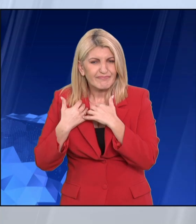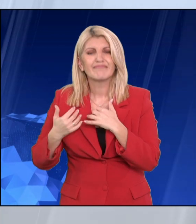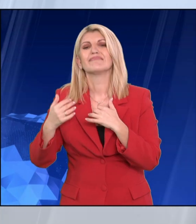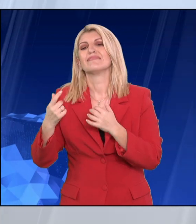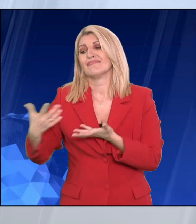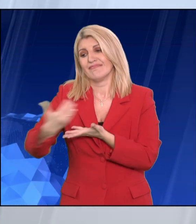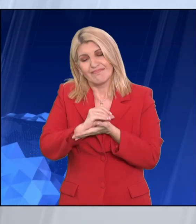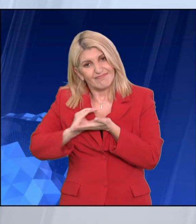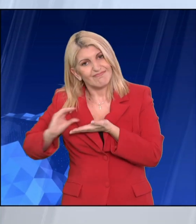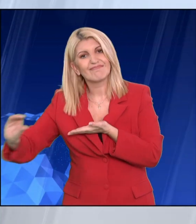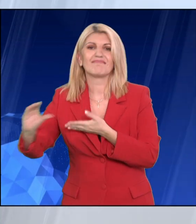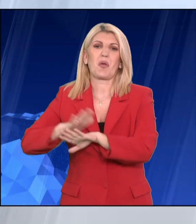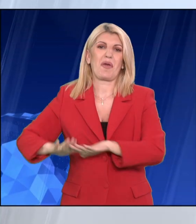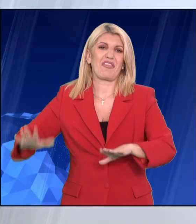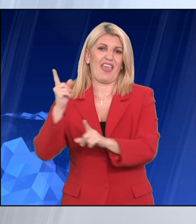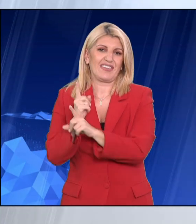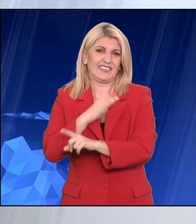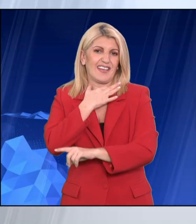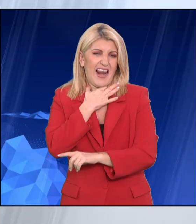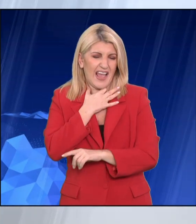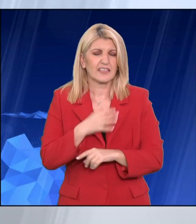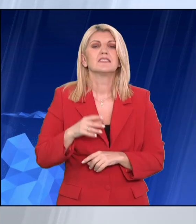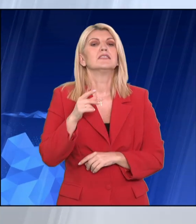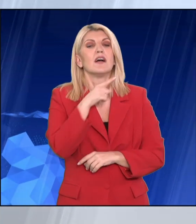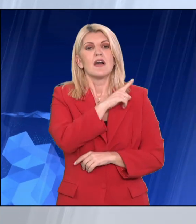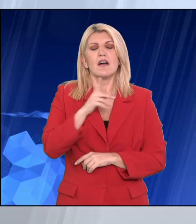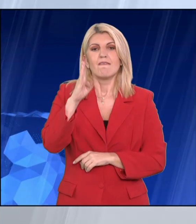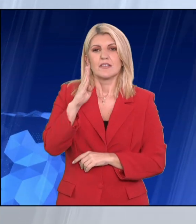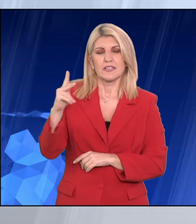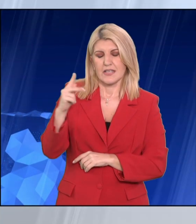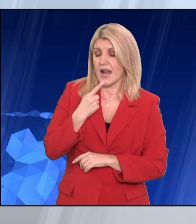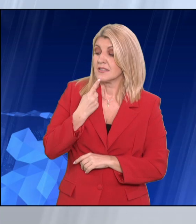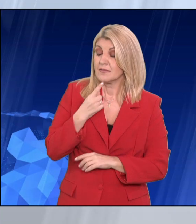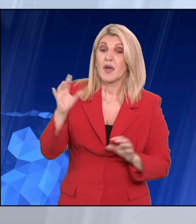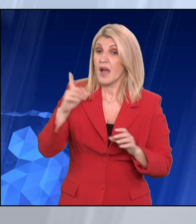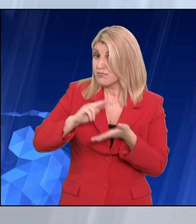ενός εκατομμυρίου. Και είπε στο παιδί που του την έδωσε: Αν μάθει κανείς τίποτα, θα σου κόψω το λαρύγγι.